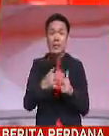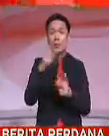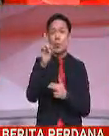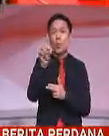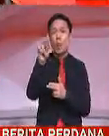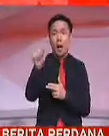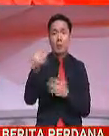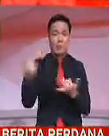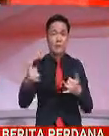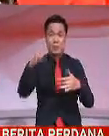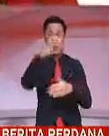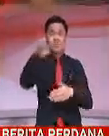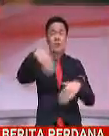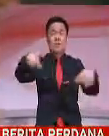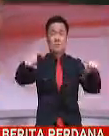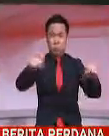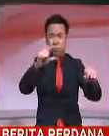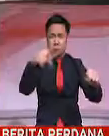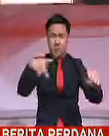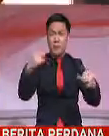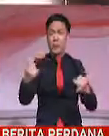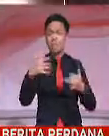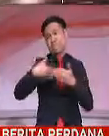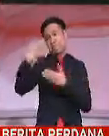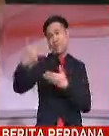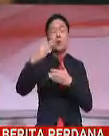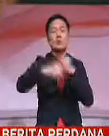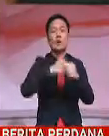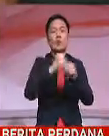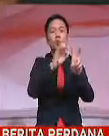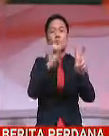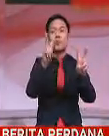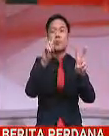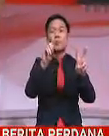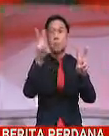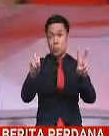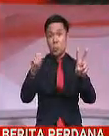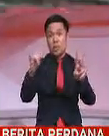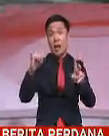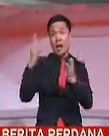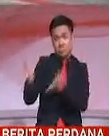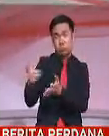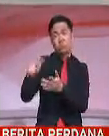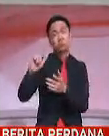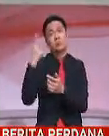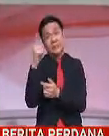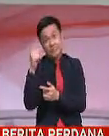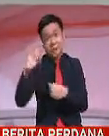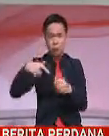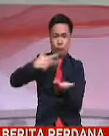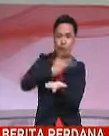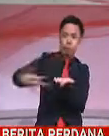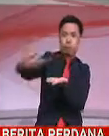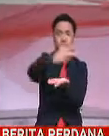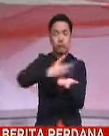Susulan pembatalan GP Malaysia, Dorna mengeluarkan kalender baru bagi musim 2020 dengan 11 baki pusingan selepas ini tertumpu di